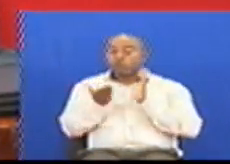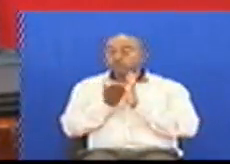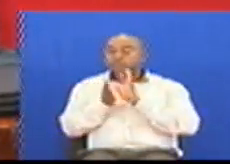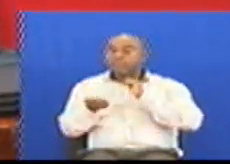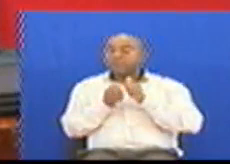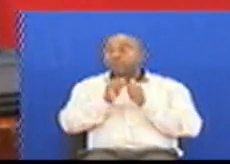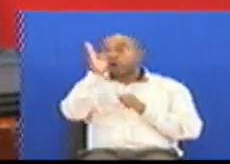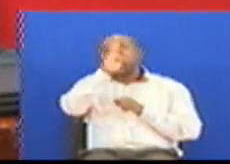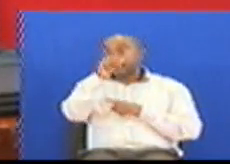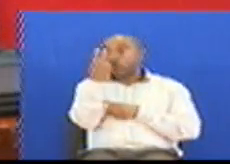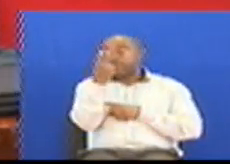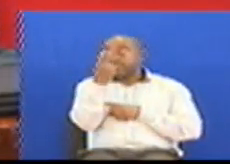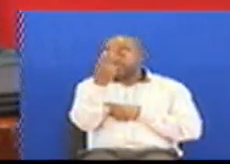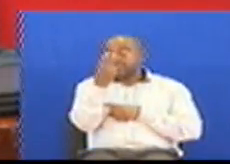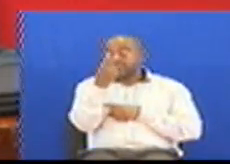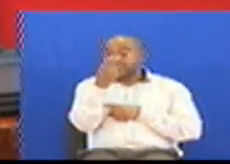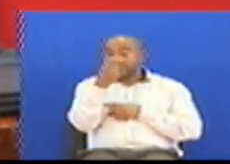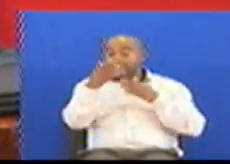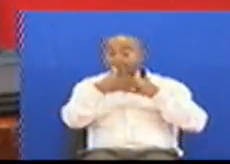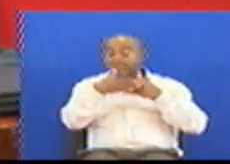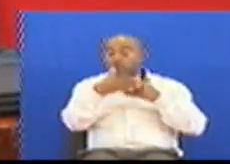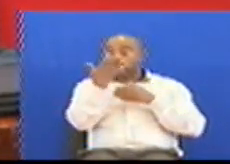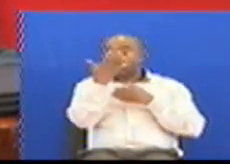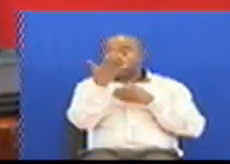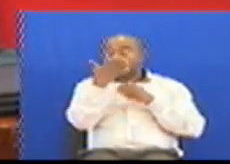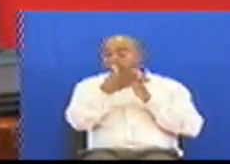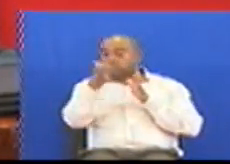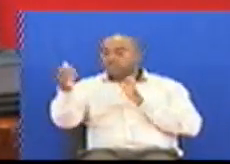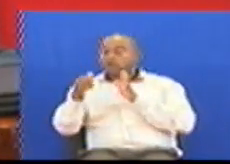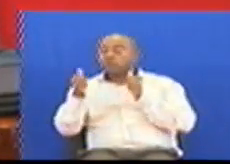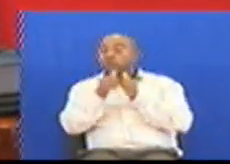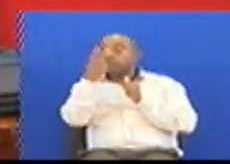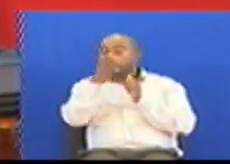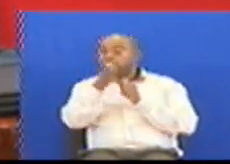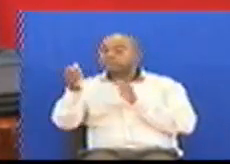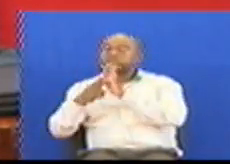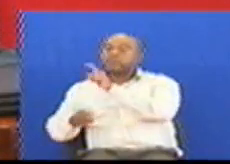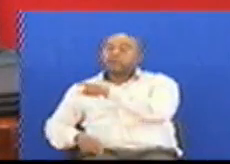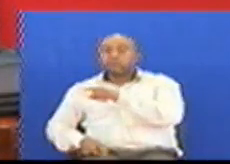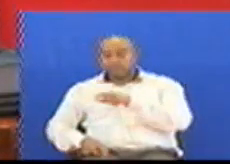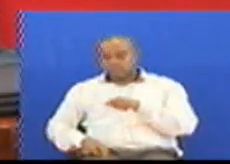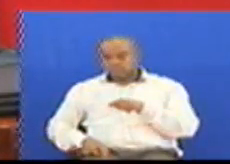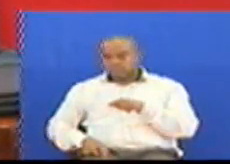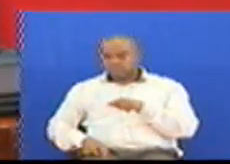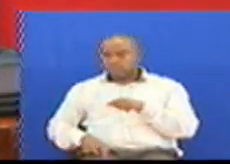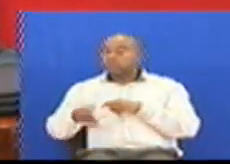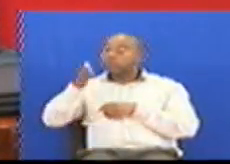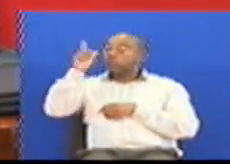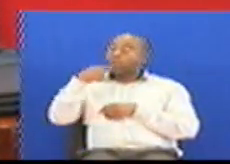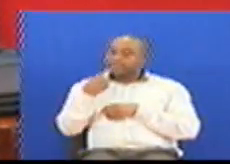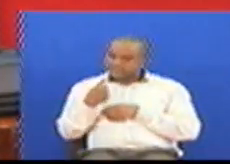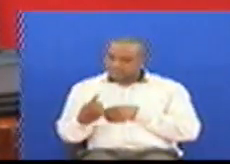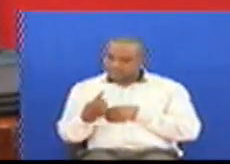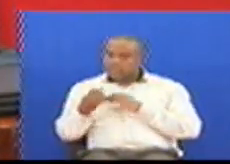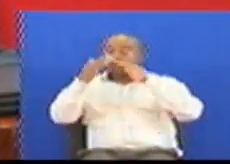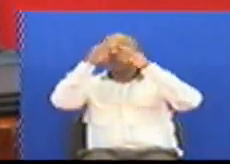mlango wa 5 wa 7 12 mpaka 13. Mungu anasema kwamba ametakasa